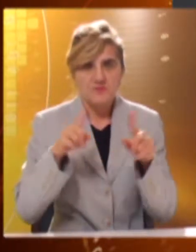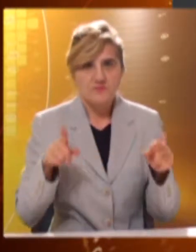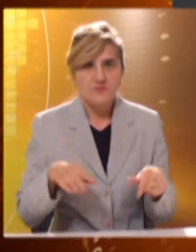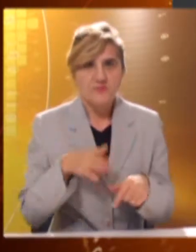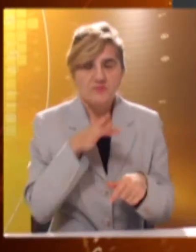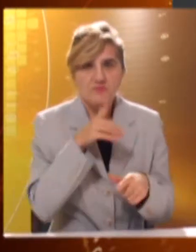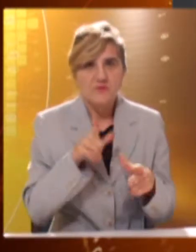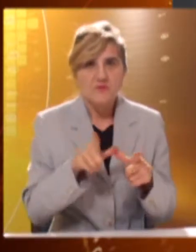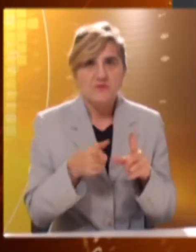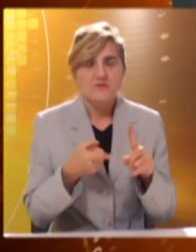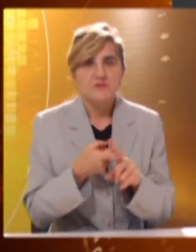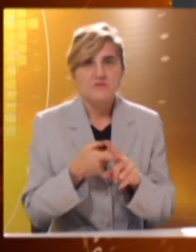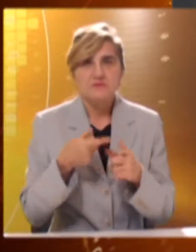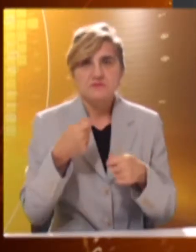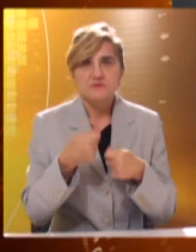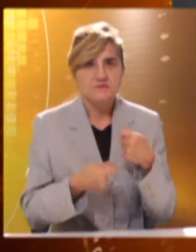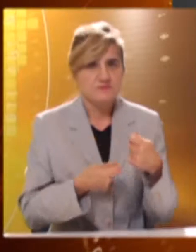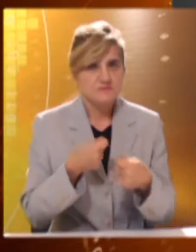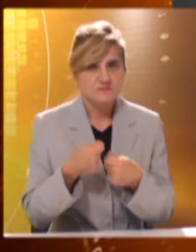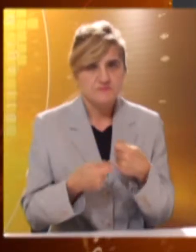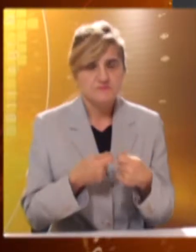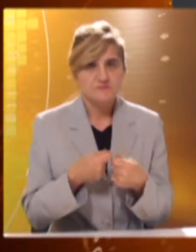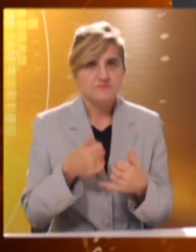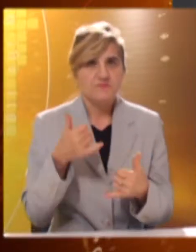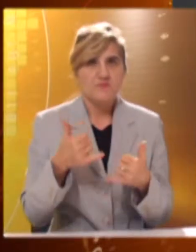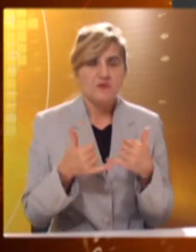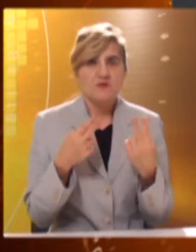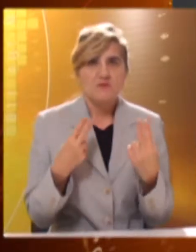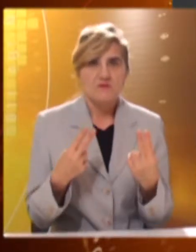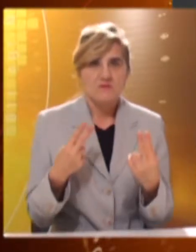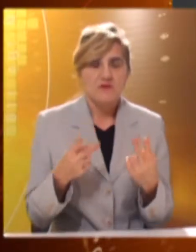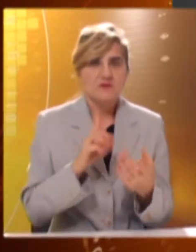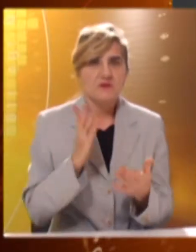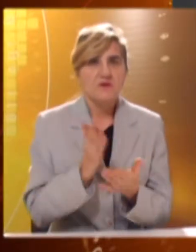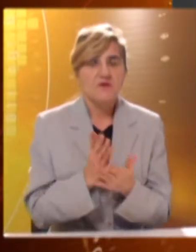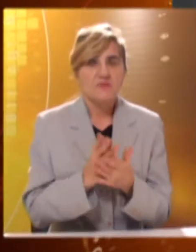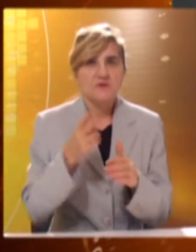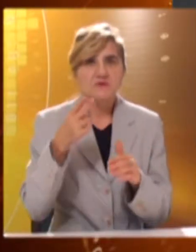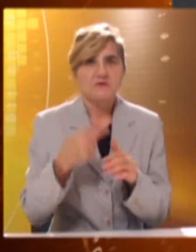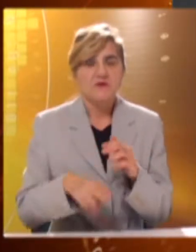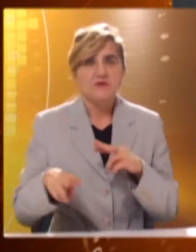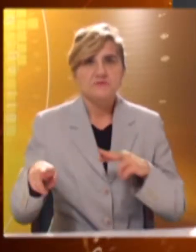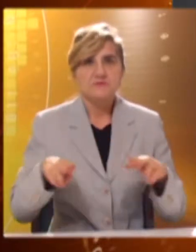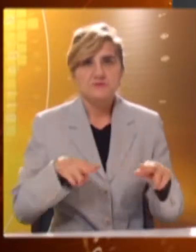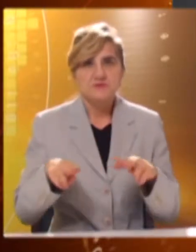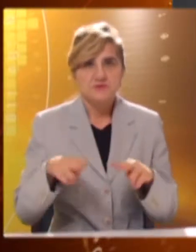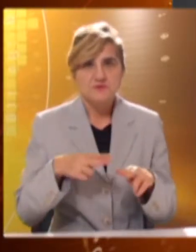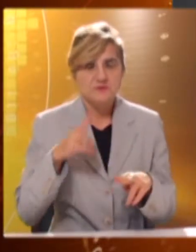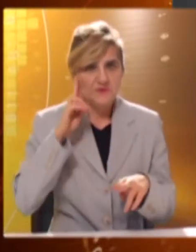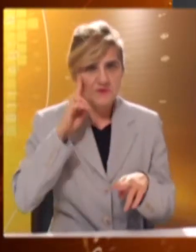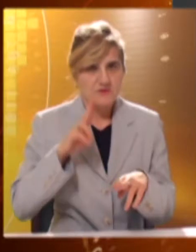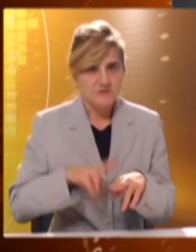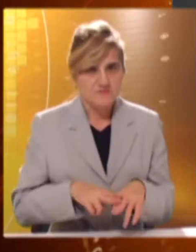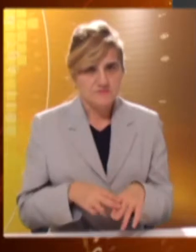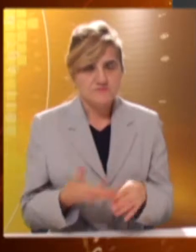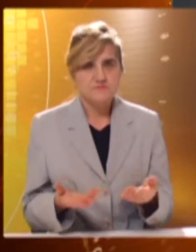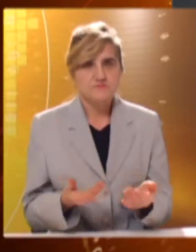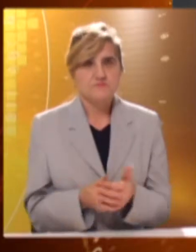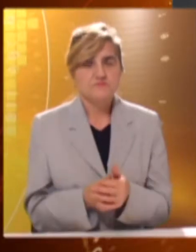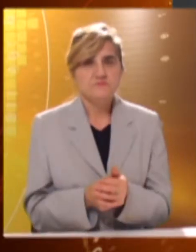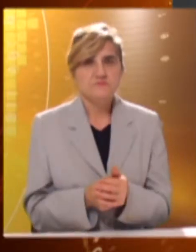za socijalnim dijalogom, za odsustvo sporova ili bar onda kad uopšte to sporova mora doći za njihovo mirno rešavanje, postoji sa